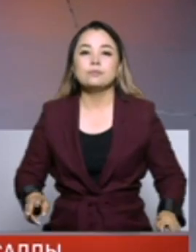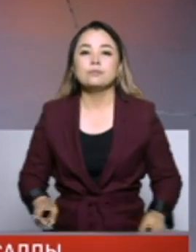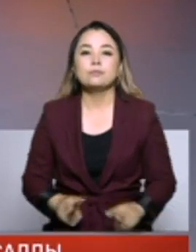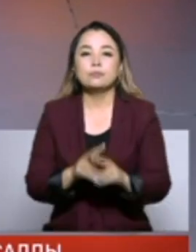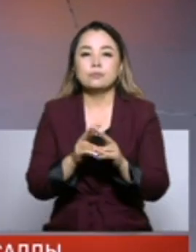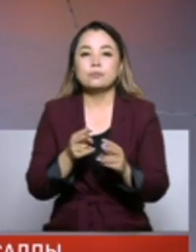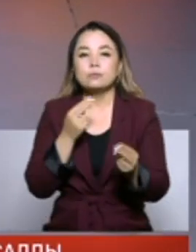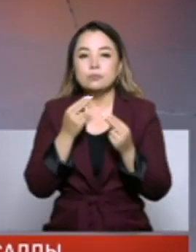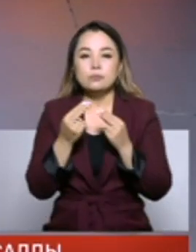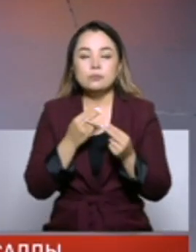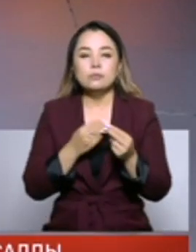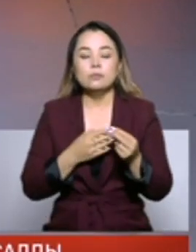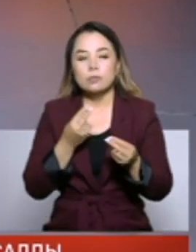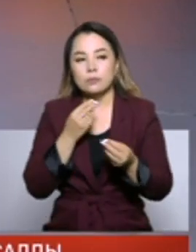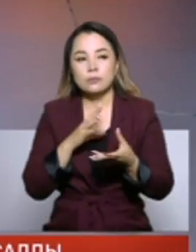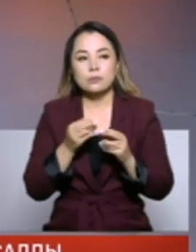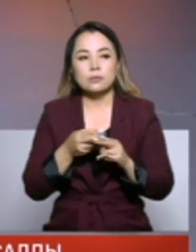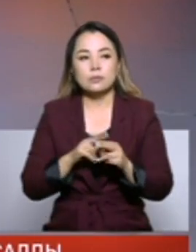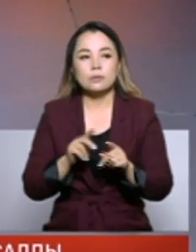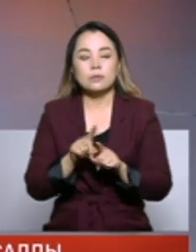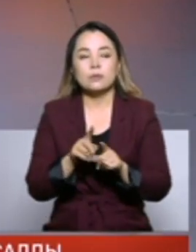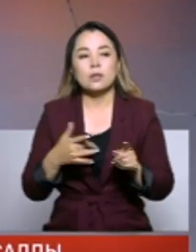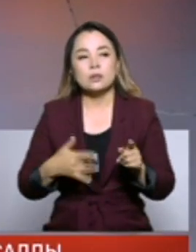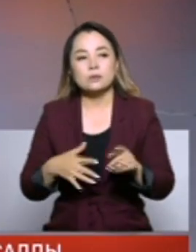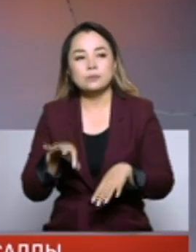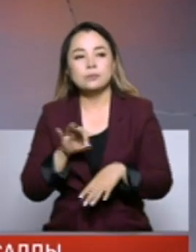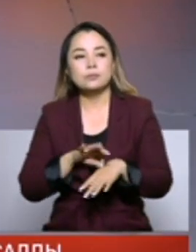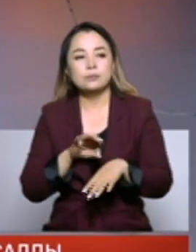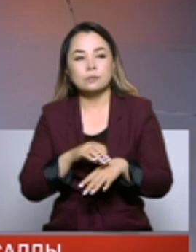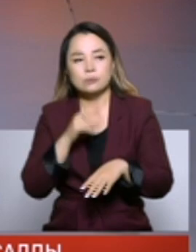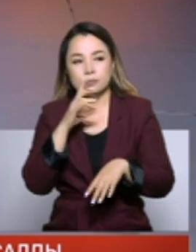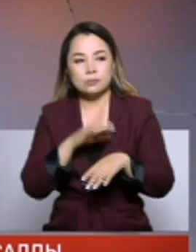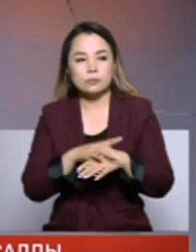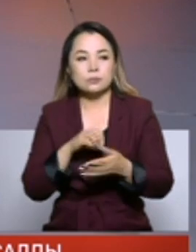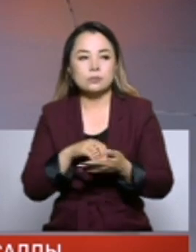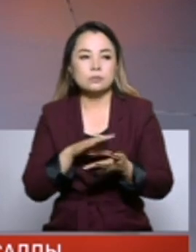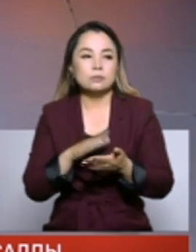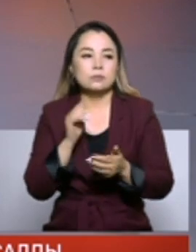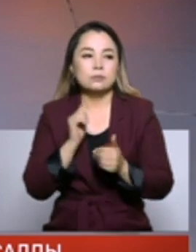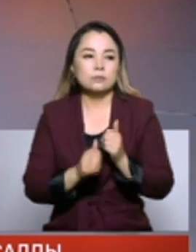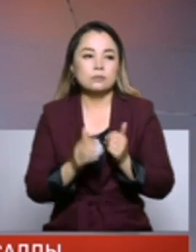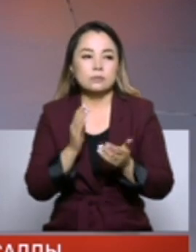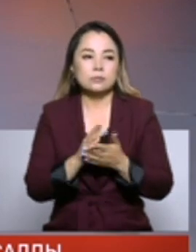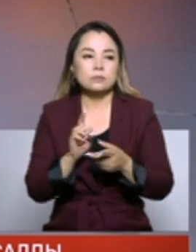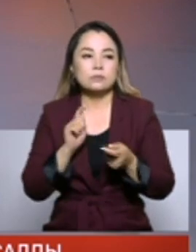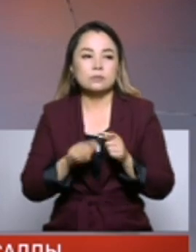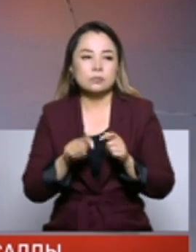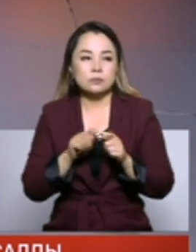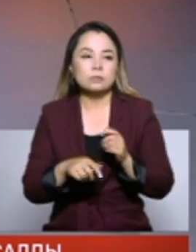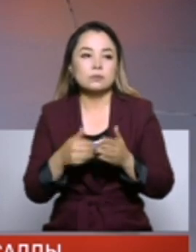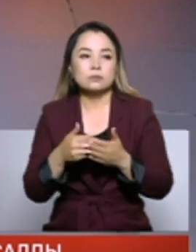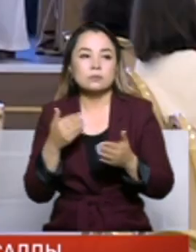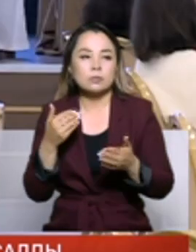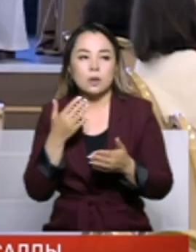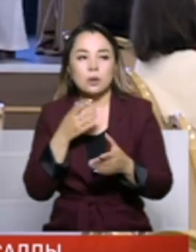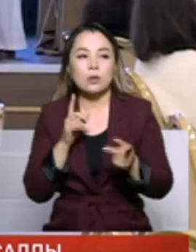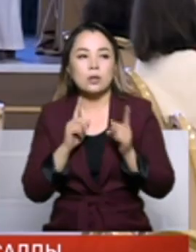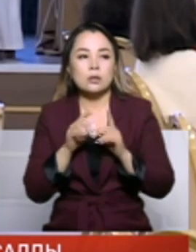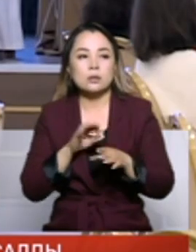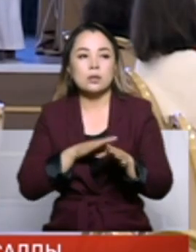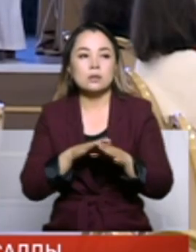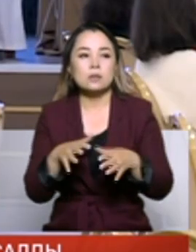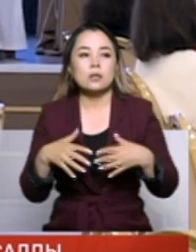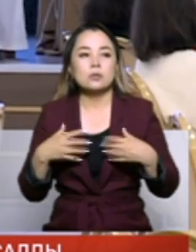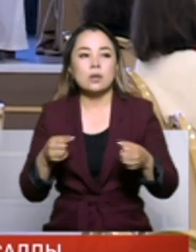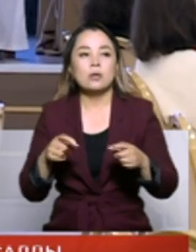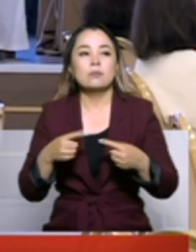Астанада ас қорыту жолын зақымдайтын ішек инфекциясының тіркелуі жиілеген. Бұл туралы инфекциялардың алдын алу жөніндегі ұлттық конференцияда